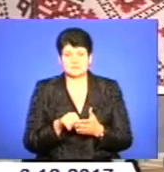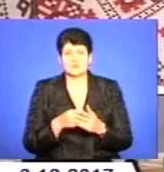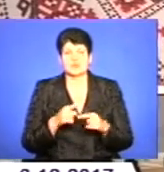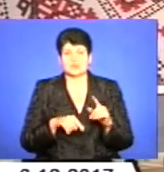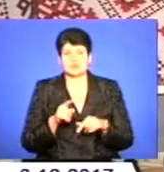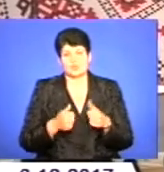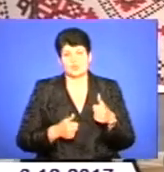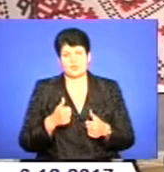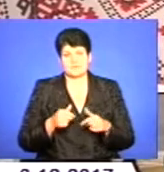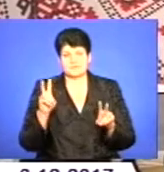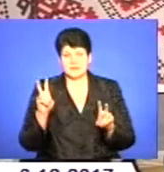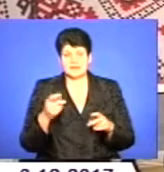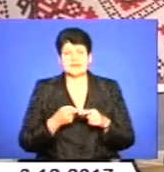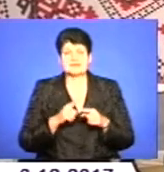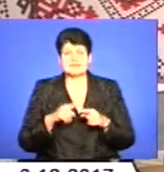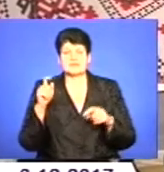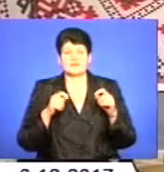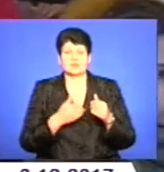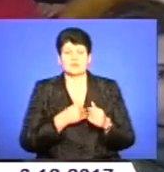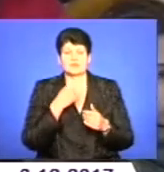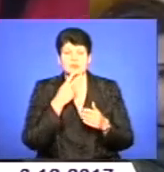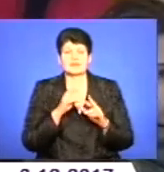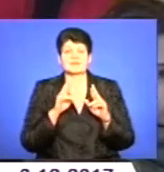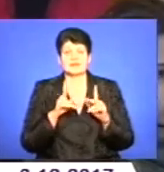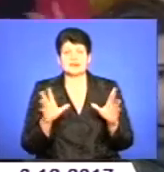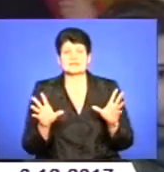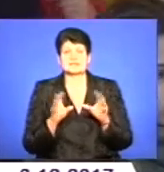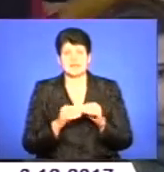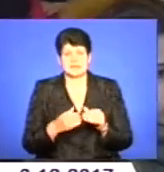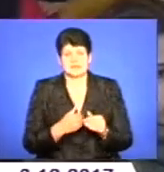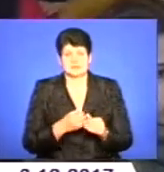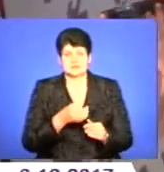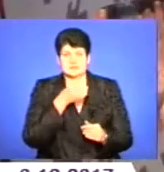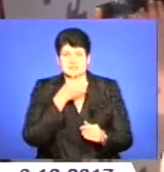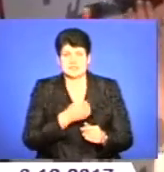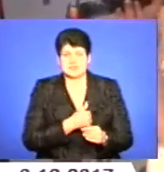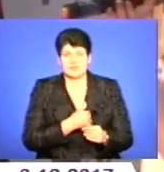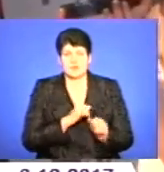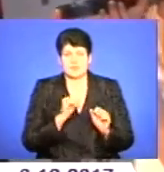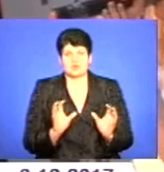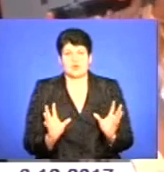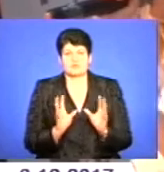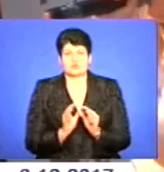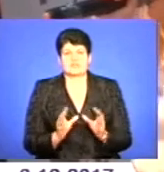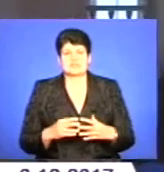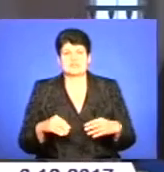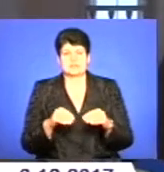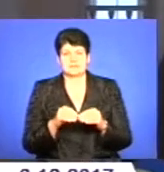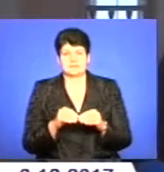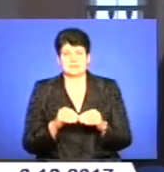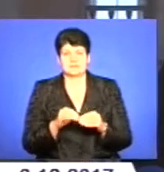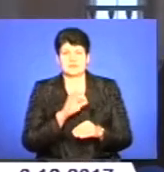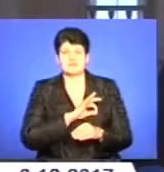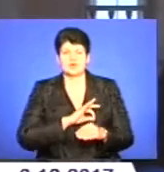конкурсі. Цим фестивалем організатори хочуть показати, як спільне захоплення може об'єднувати сім'ї.